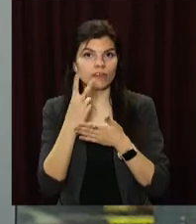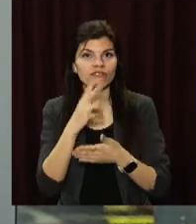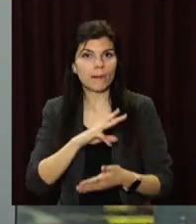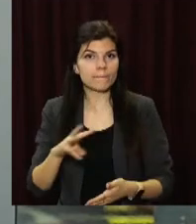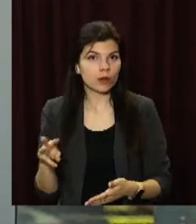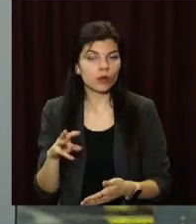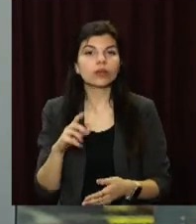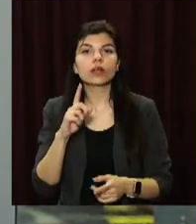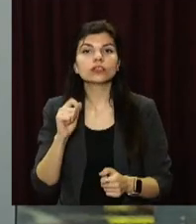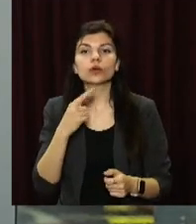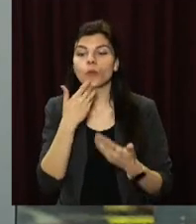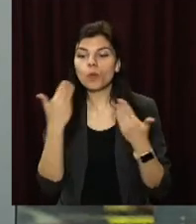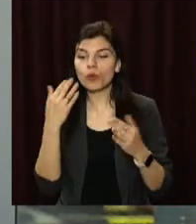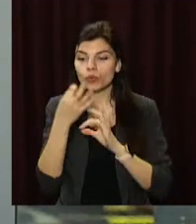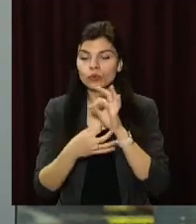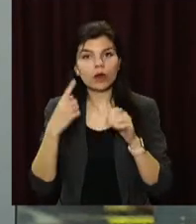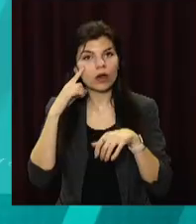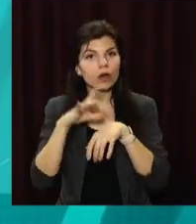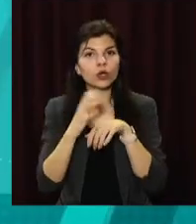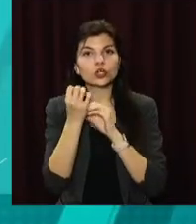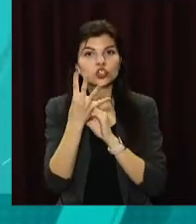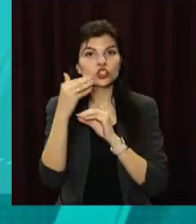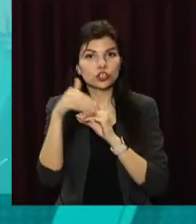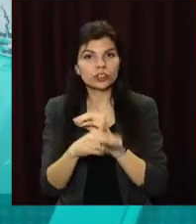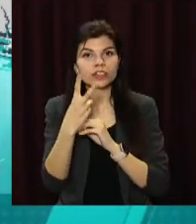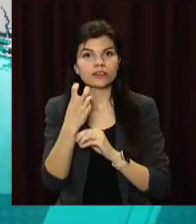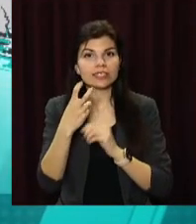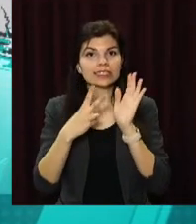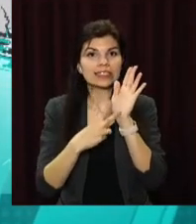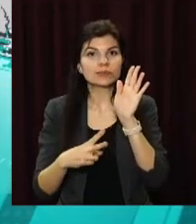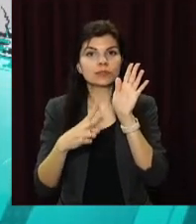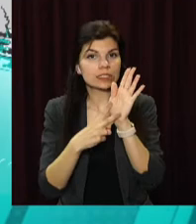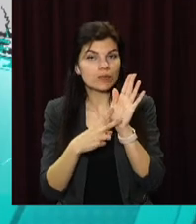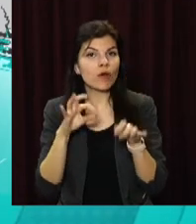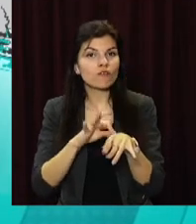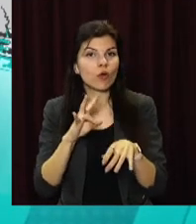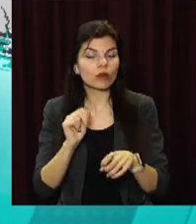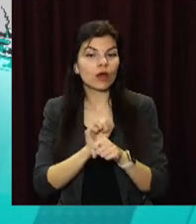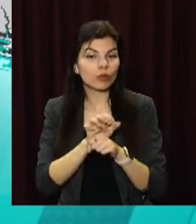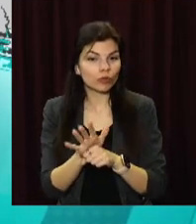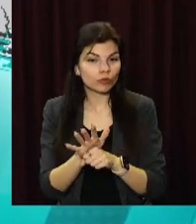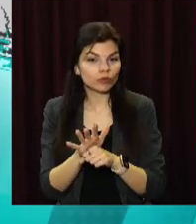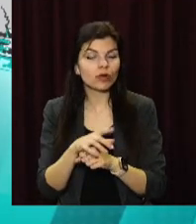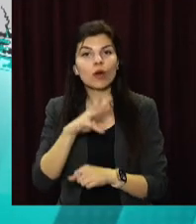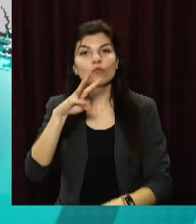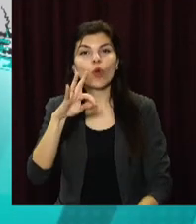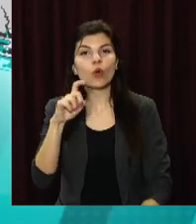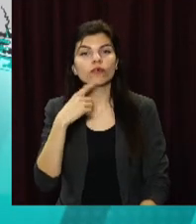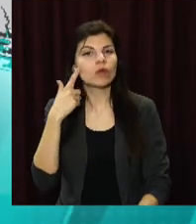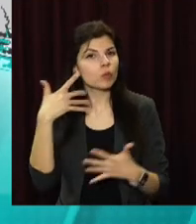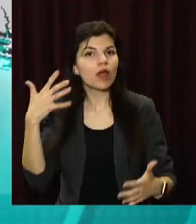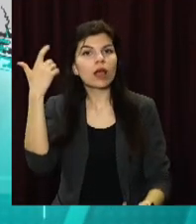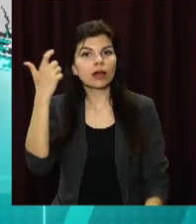мільйони. За останню добу в Україні зафіксували 14 277 хворих на корону. За даними МОЗ, найбільше